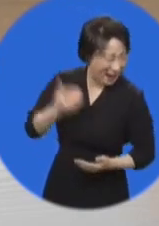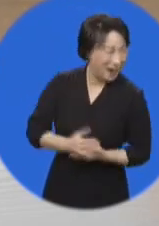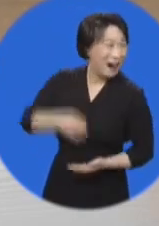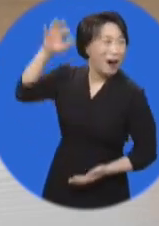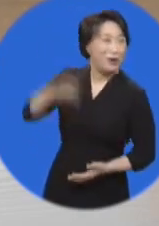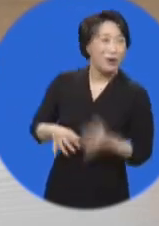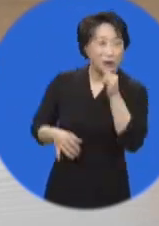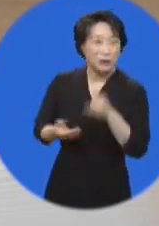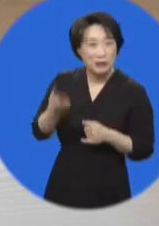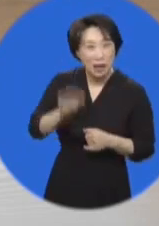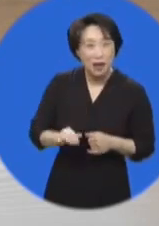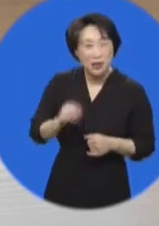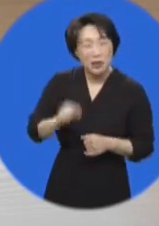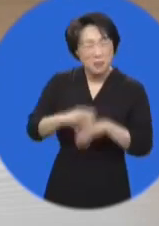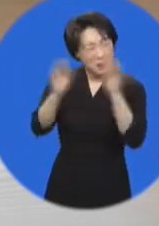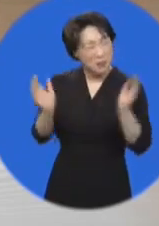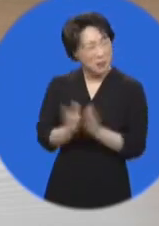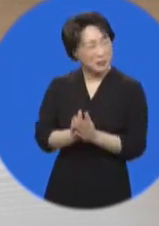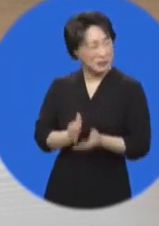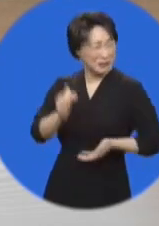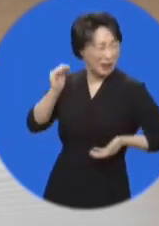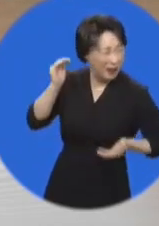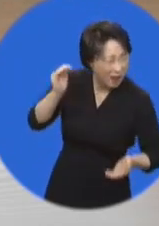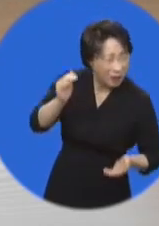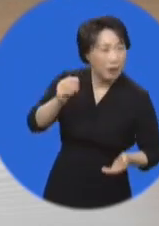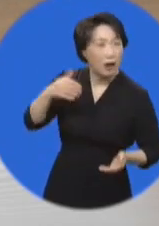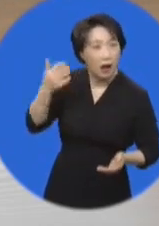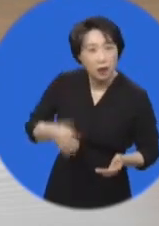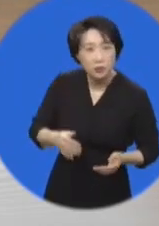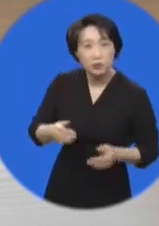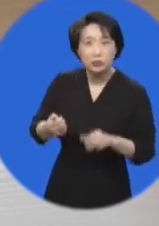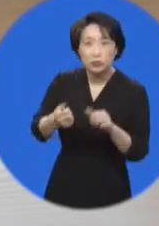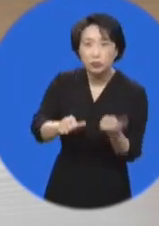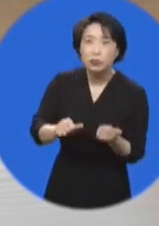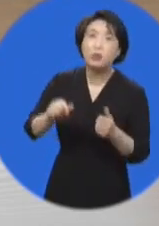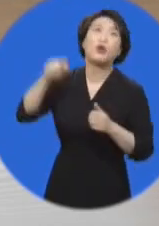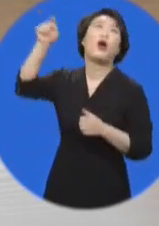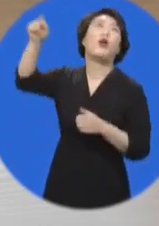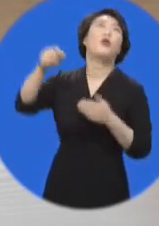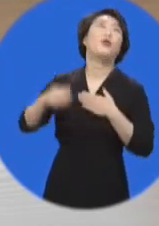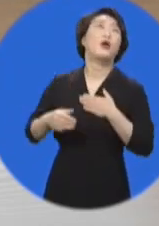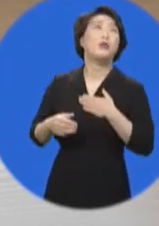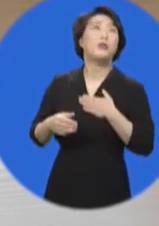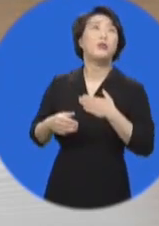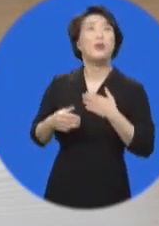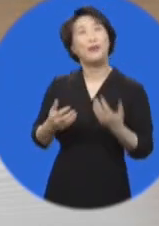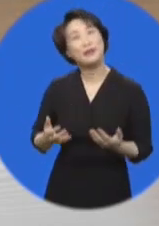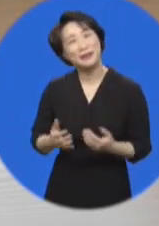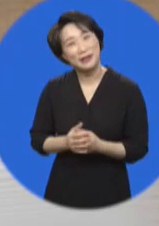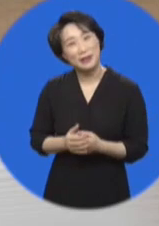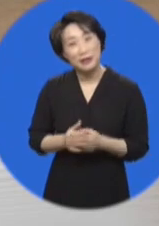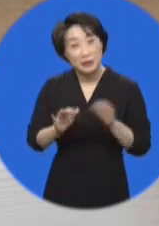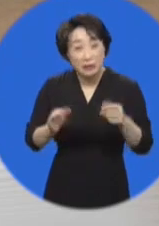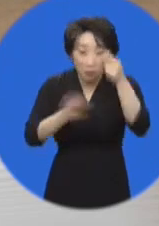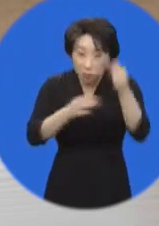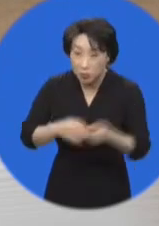있는데 이걸 말을 못하고 가면 어떡하나 응? 그런데 우리 성도들 일부